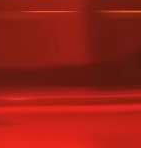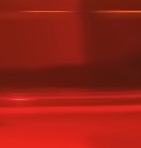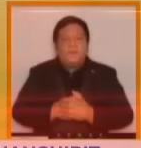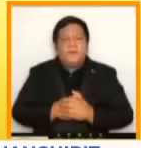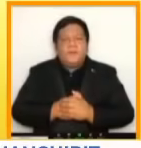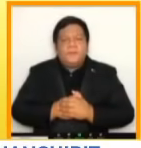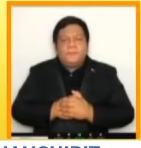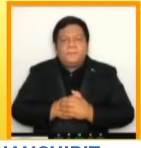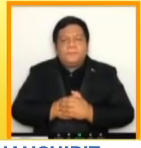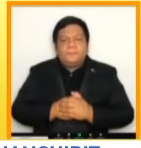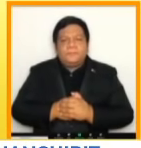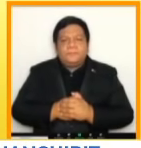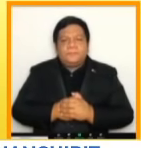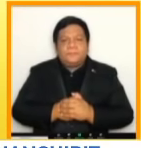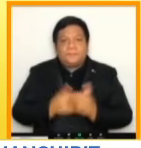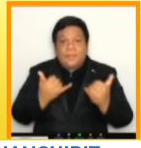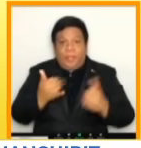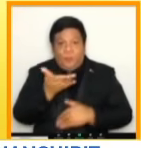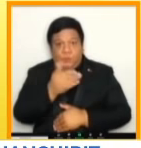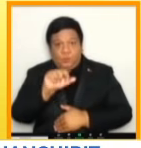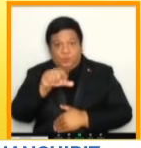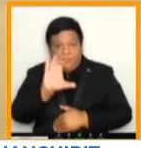Bam?